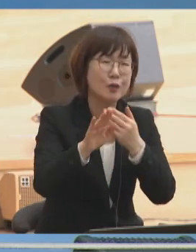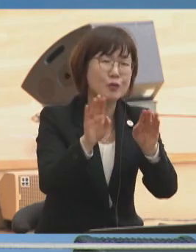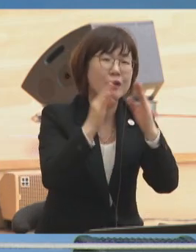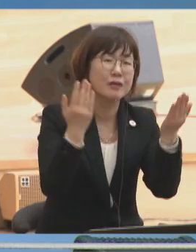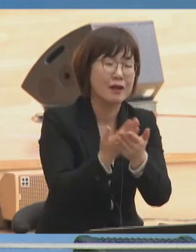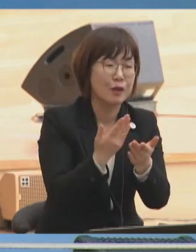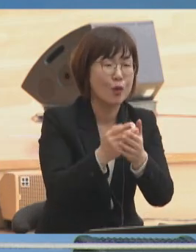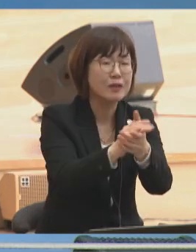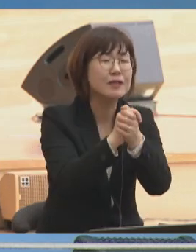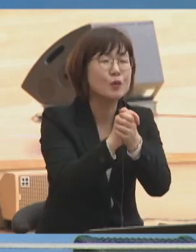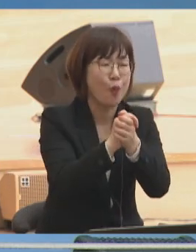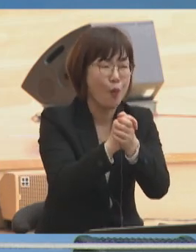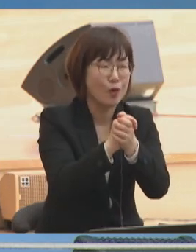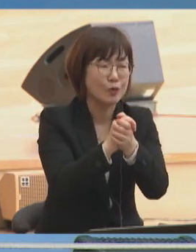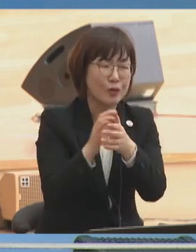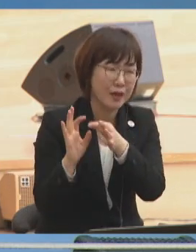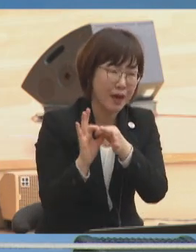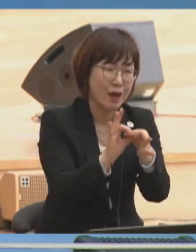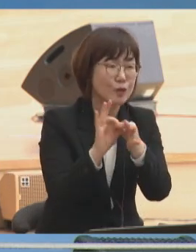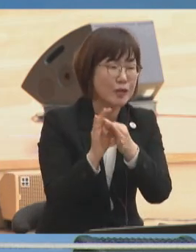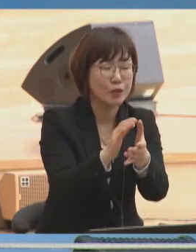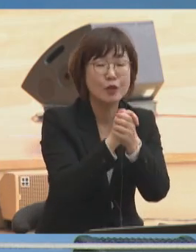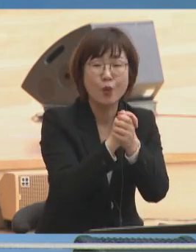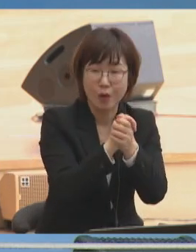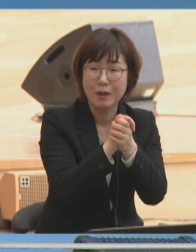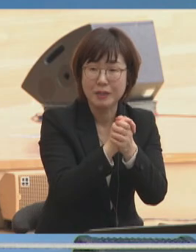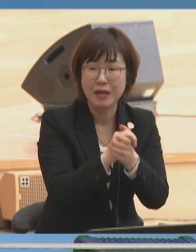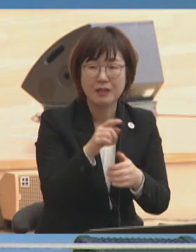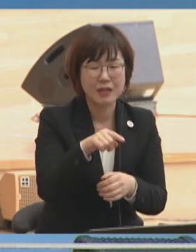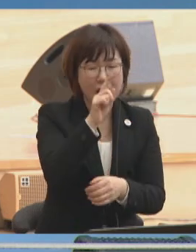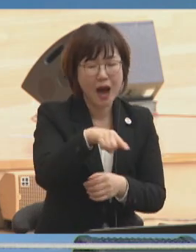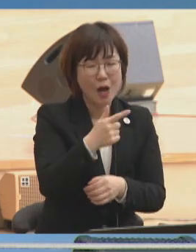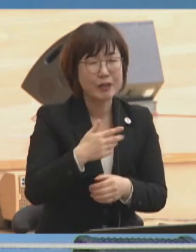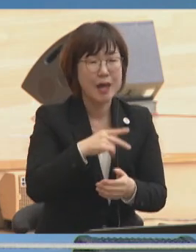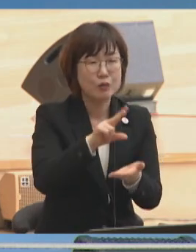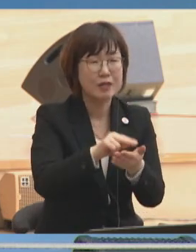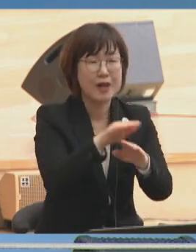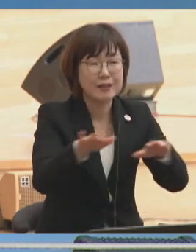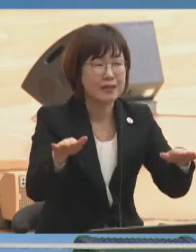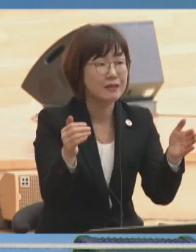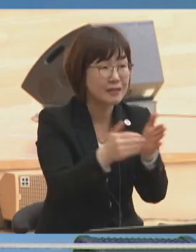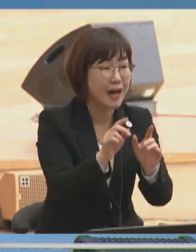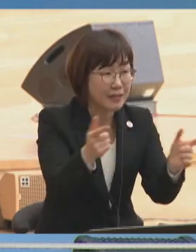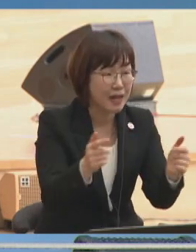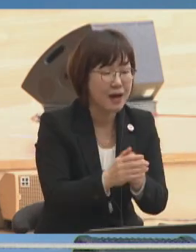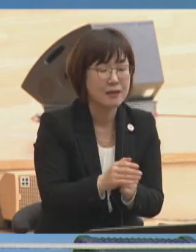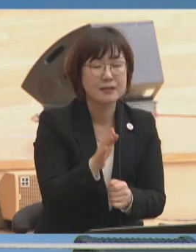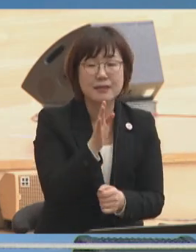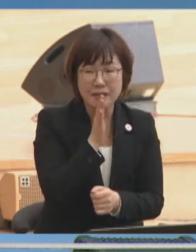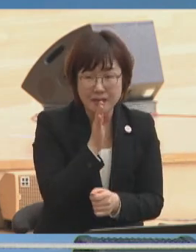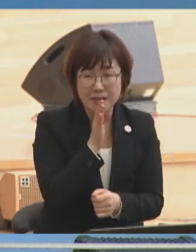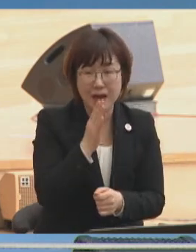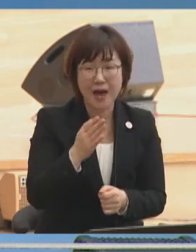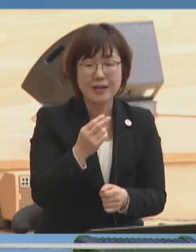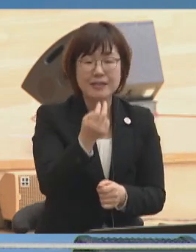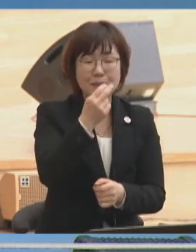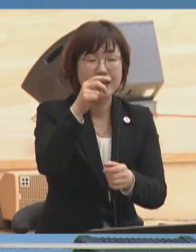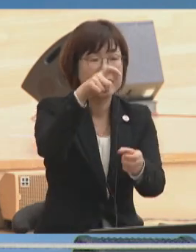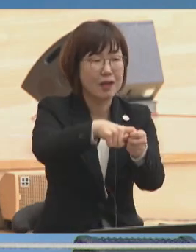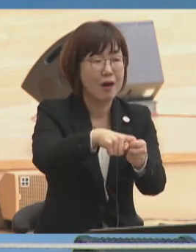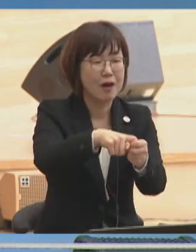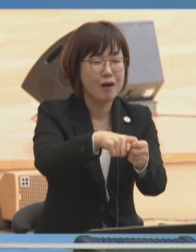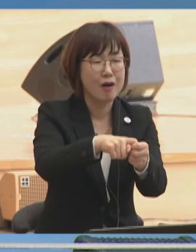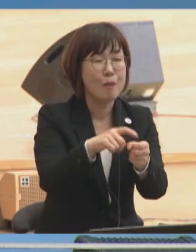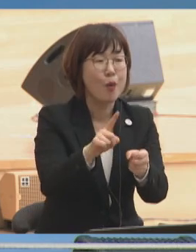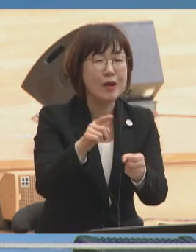기도합니다. 뭐 되게 해달라고 기도합니다. 근데 그런 한 끼 해결 그 정도가 아니라 뭐예요? 진짜 생명의 떡